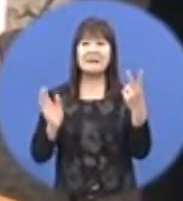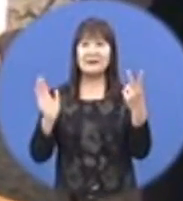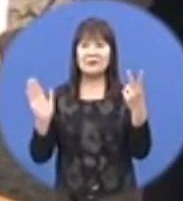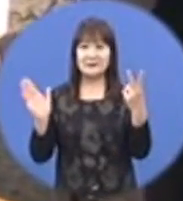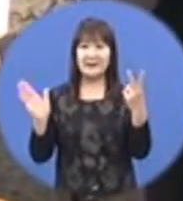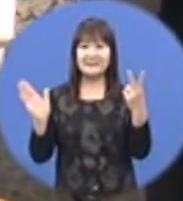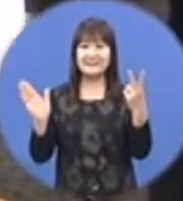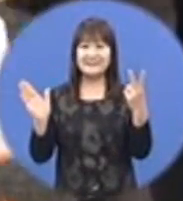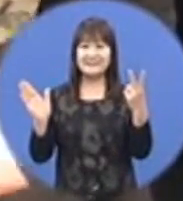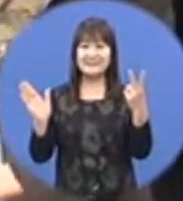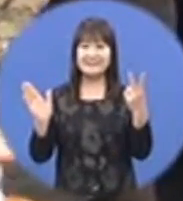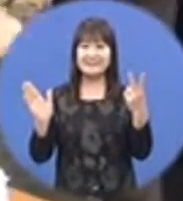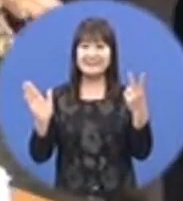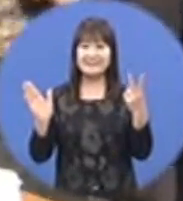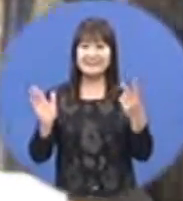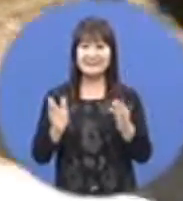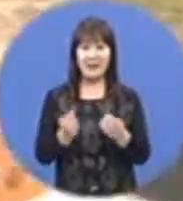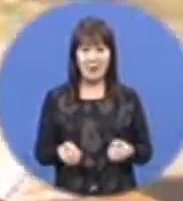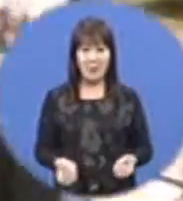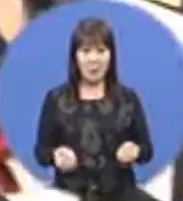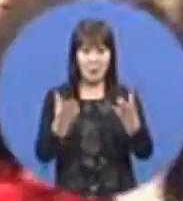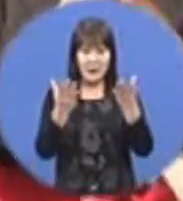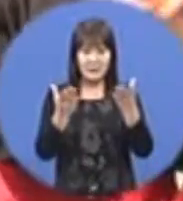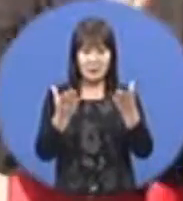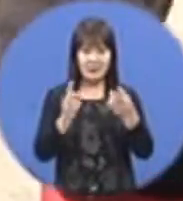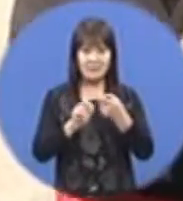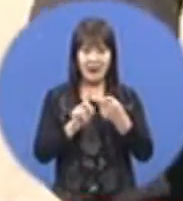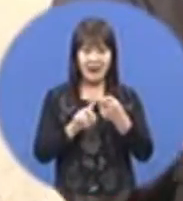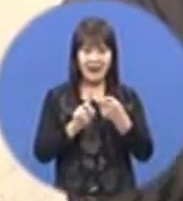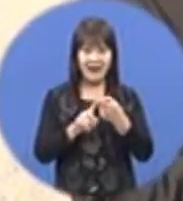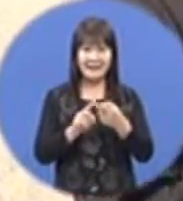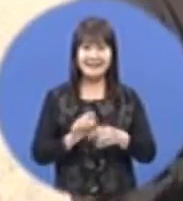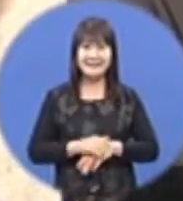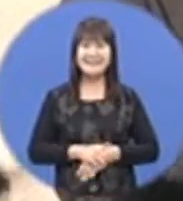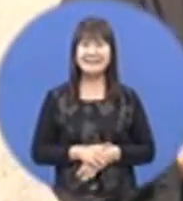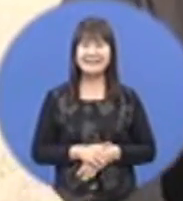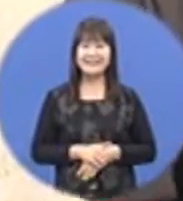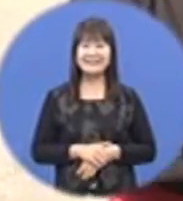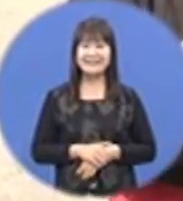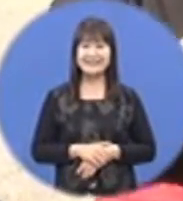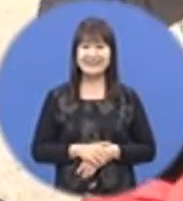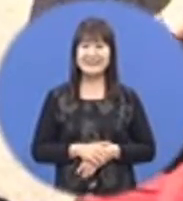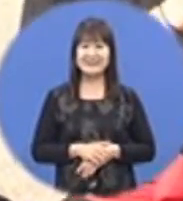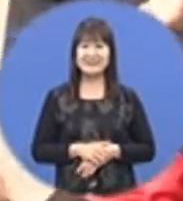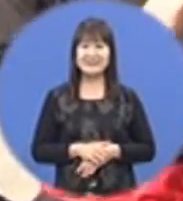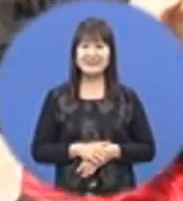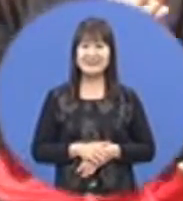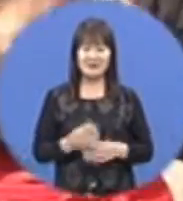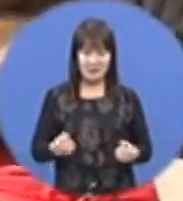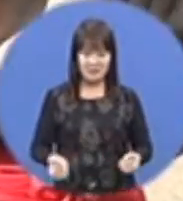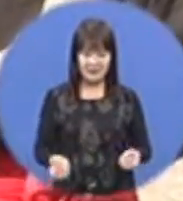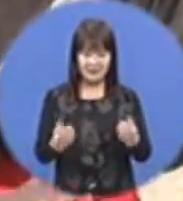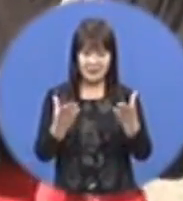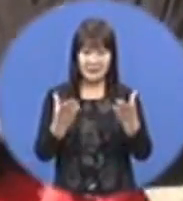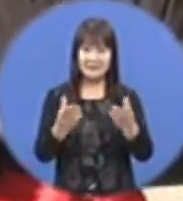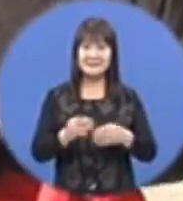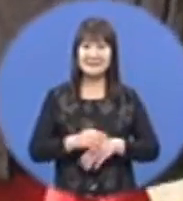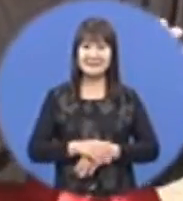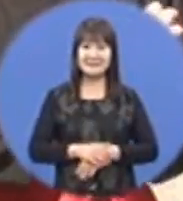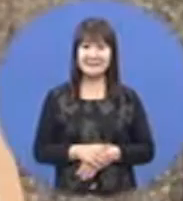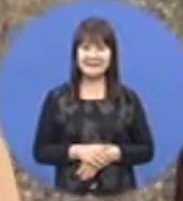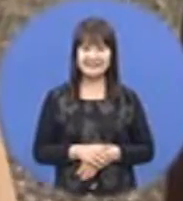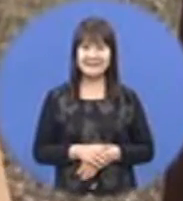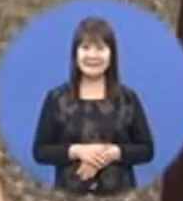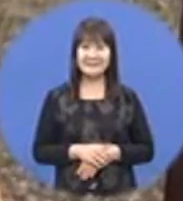代。 正解です。おめでとうございます。 どうだどうだ。 おめでとうございます。 ありがとうございます